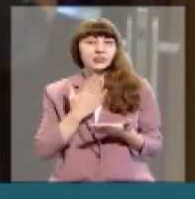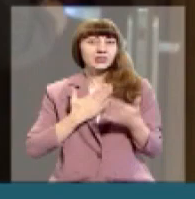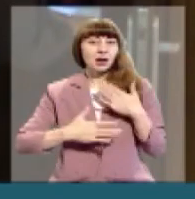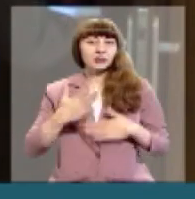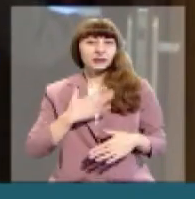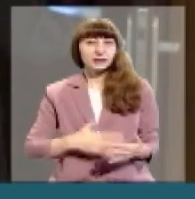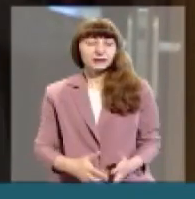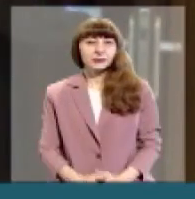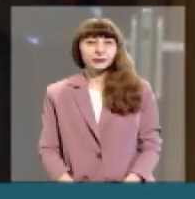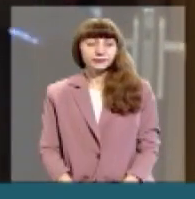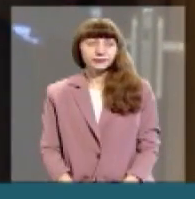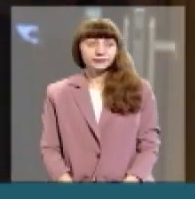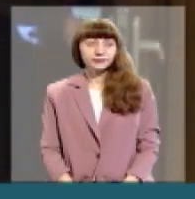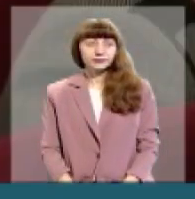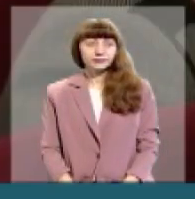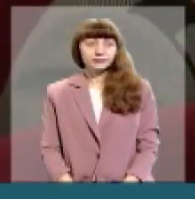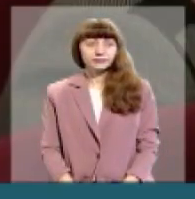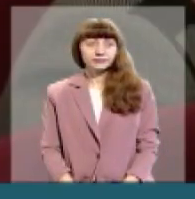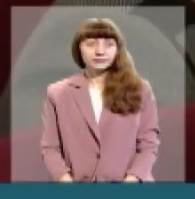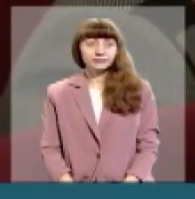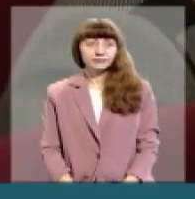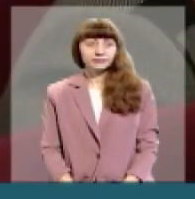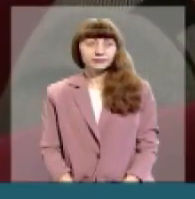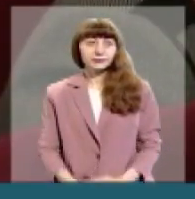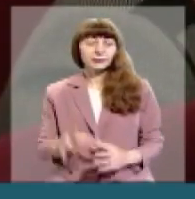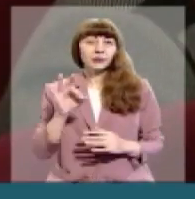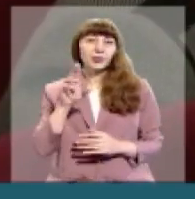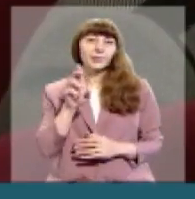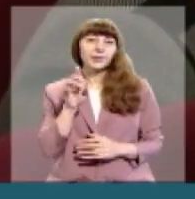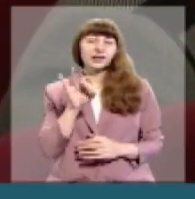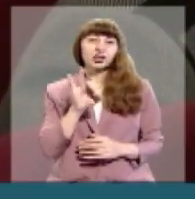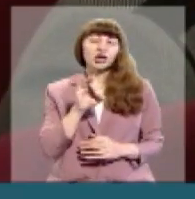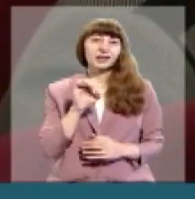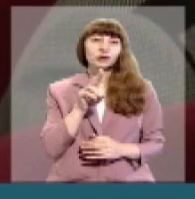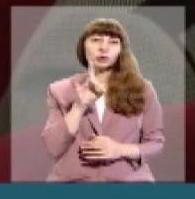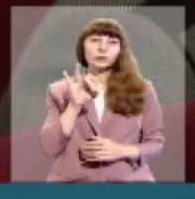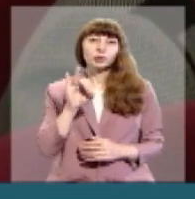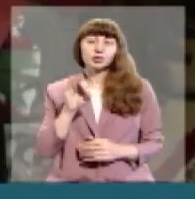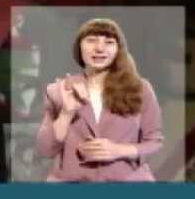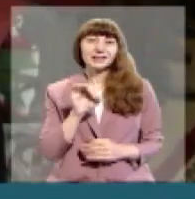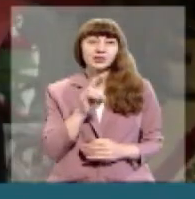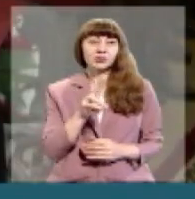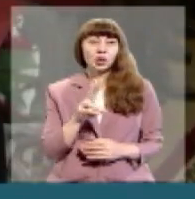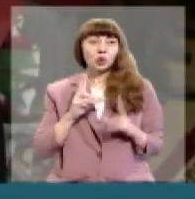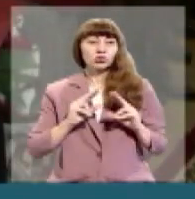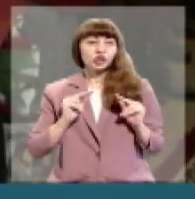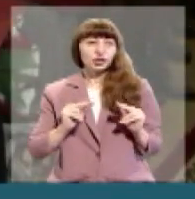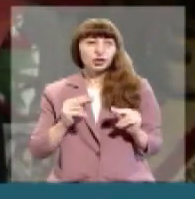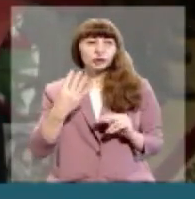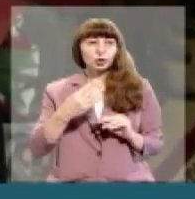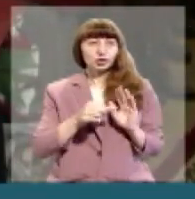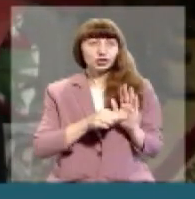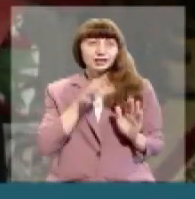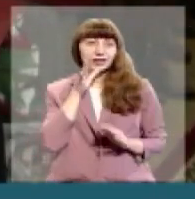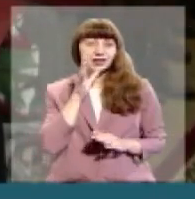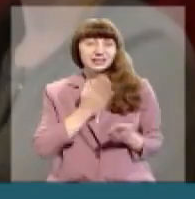жүрек бар, балалар бар жерде жылу бар. Ал Бекежан Құшмұрзин 46 жыл бойы өрендерге оқығанды көңілге ықыласпен тоқытып